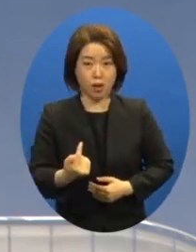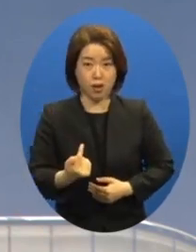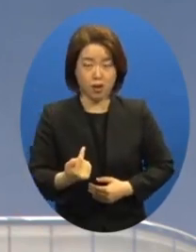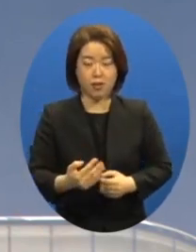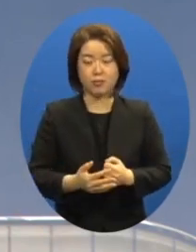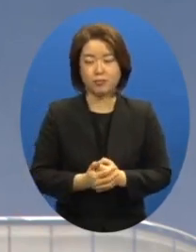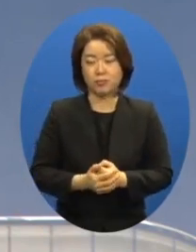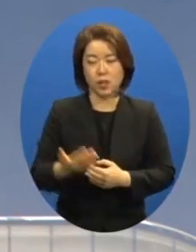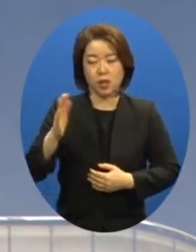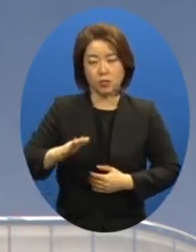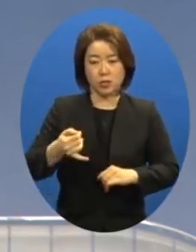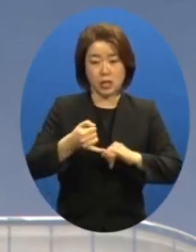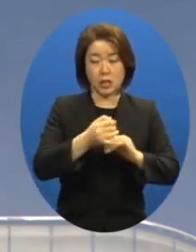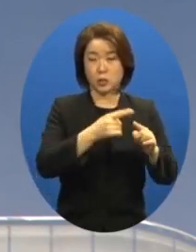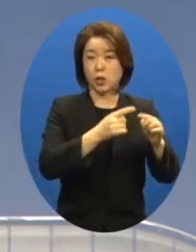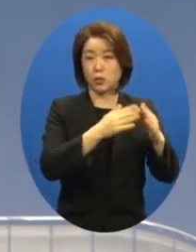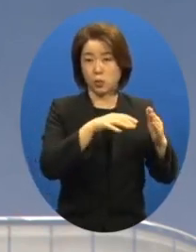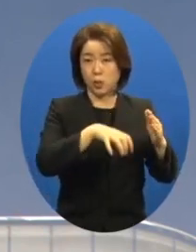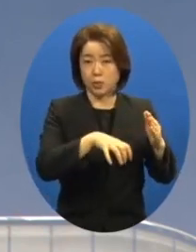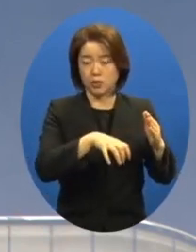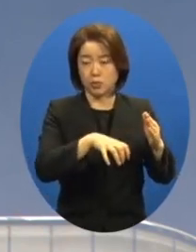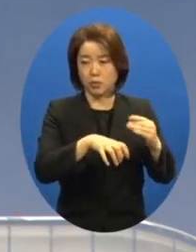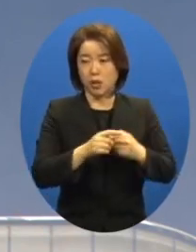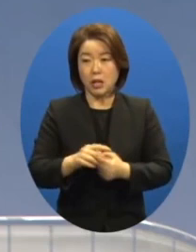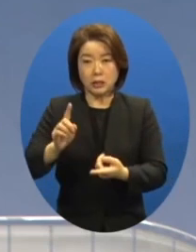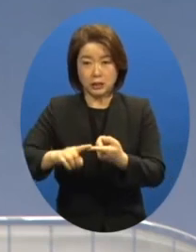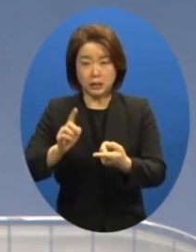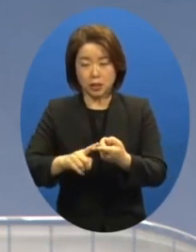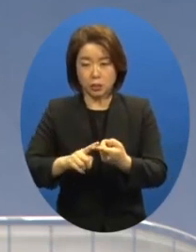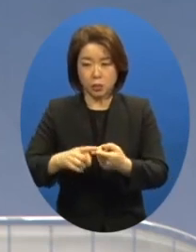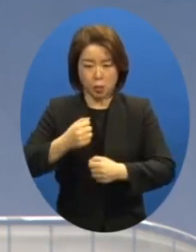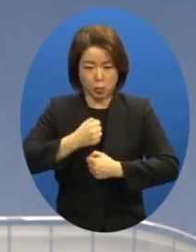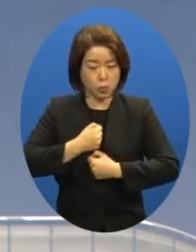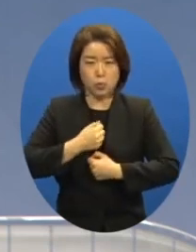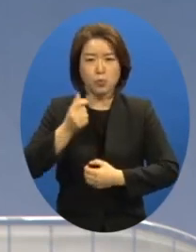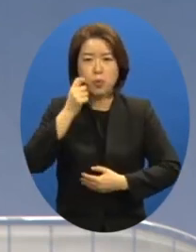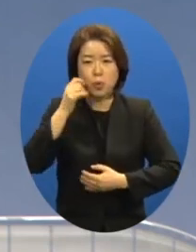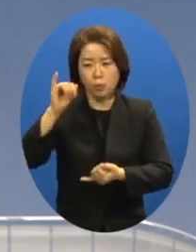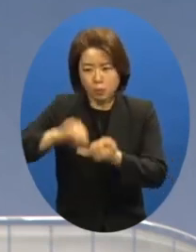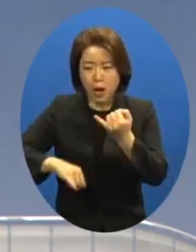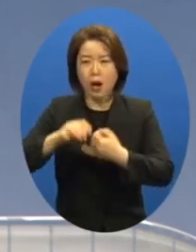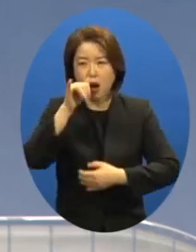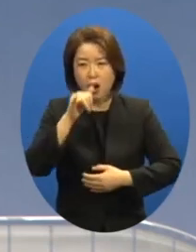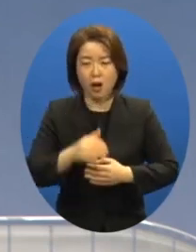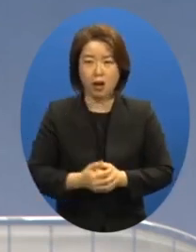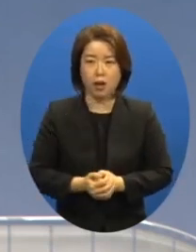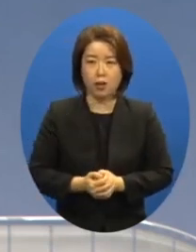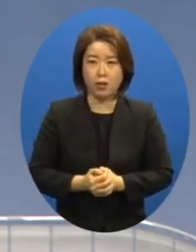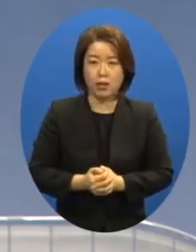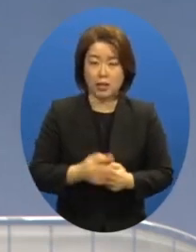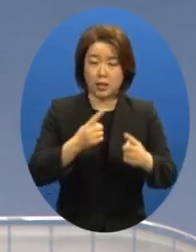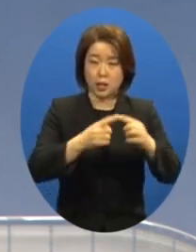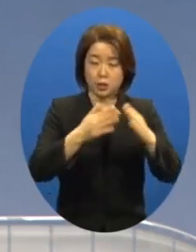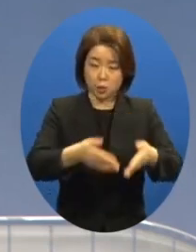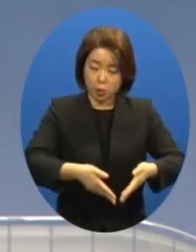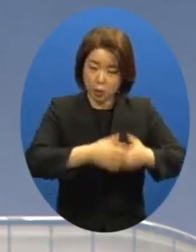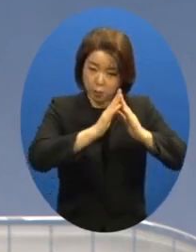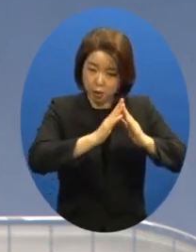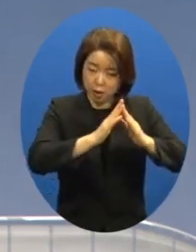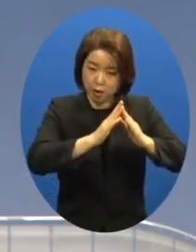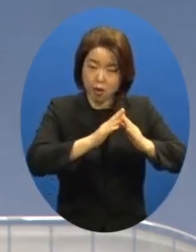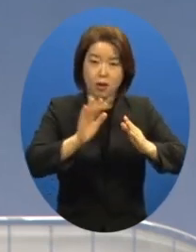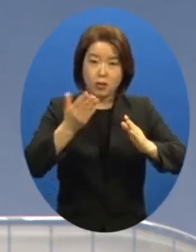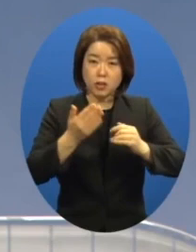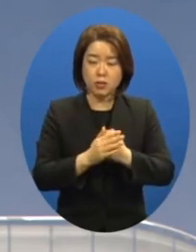약속한 교회에서 그 약속을 제대로 지켜주지 를 못해서 교회를 개척해야 되는데